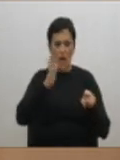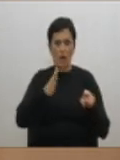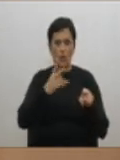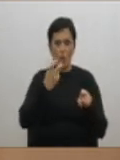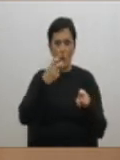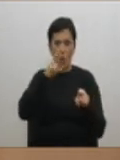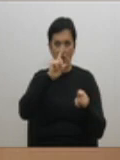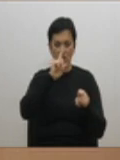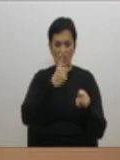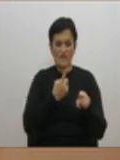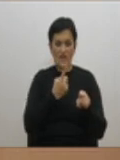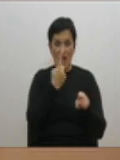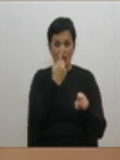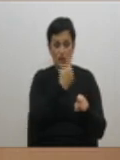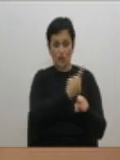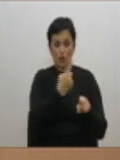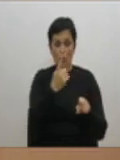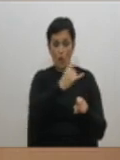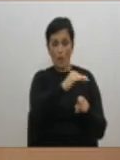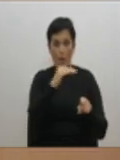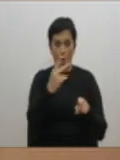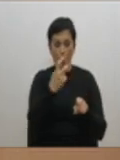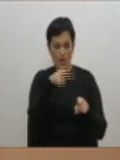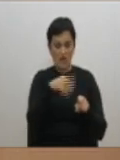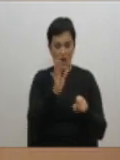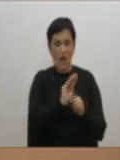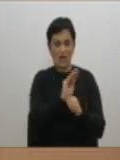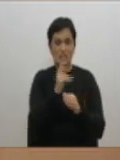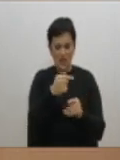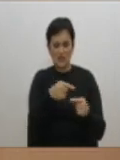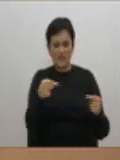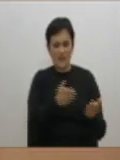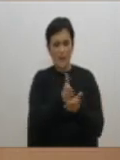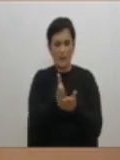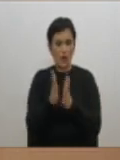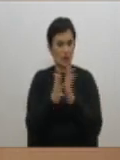თვეში თითოეულ ბავშვზე და არაერთი სხვა მიმართულებით. დიდი მადლობა.